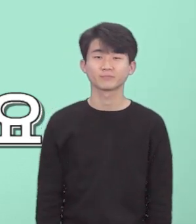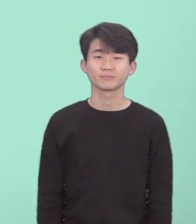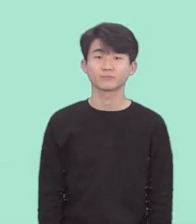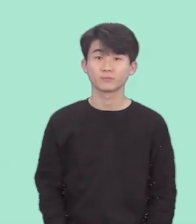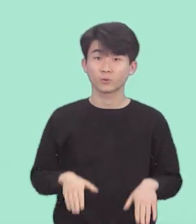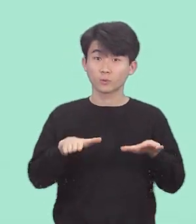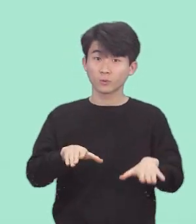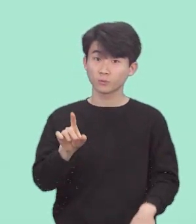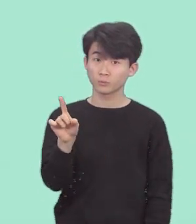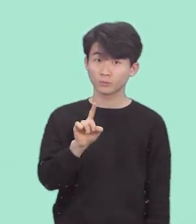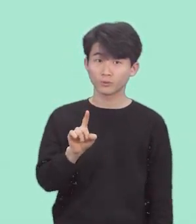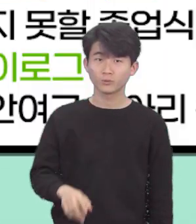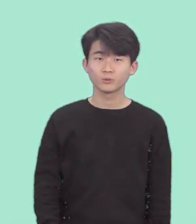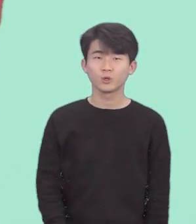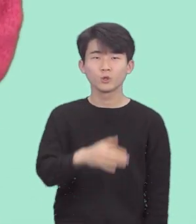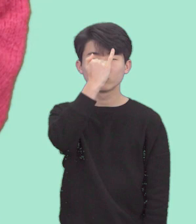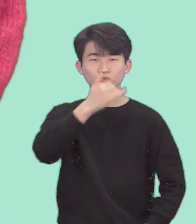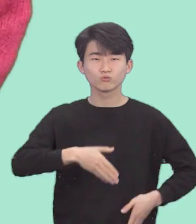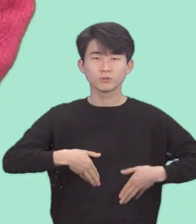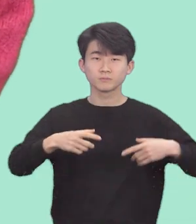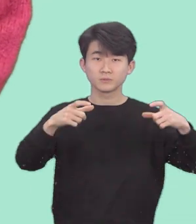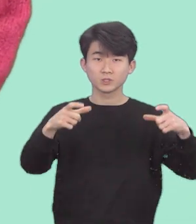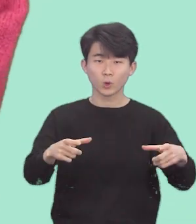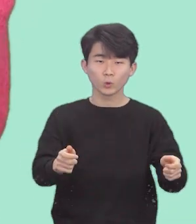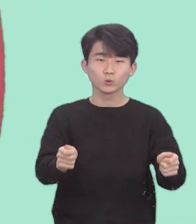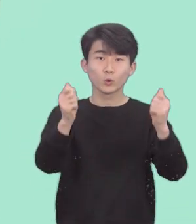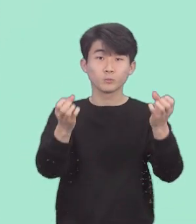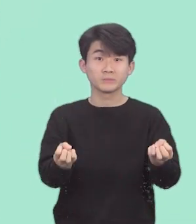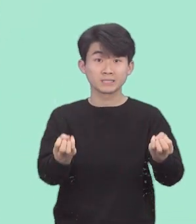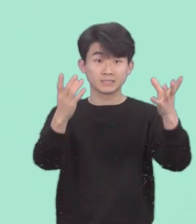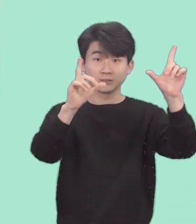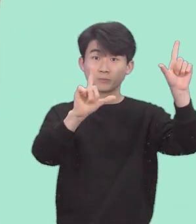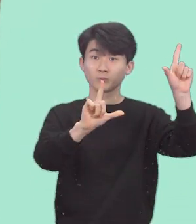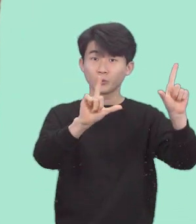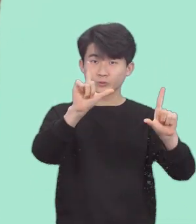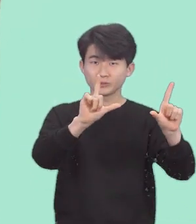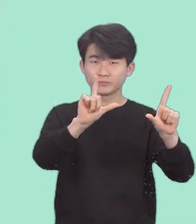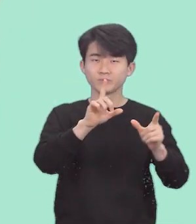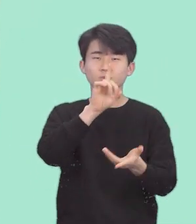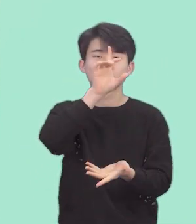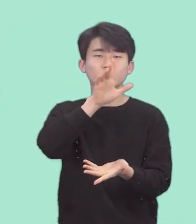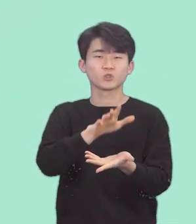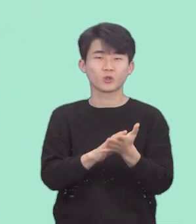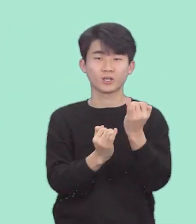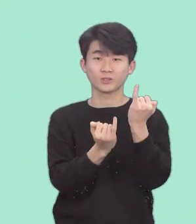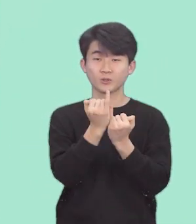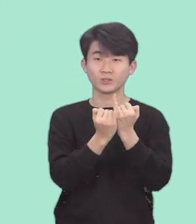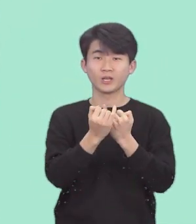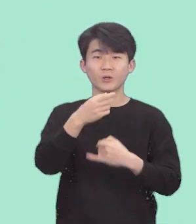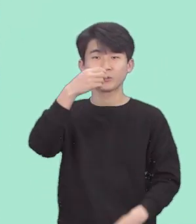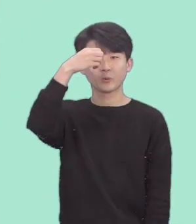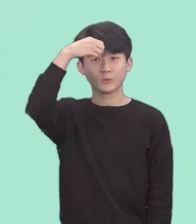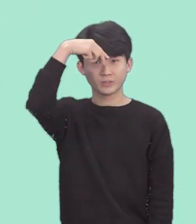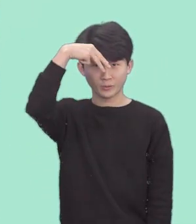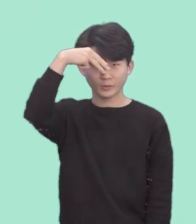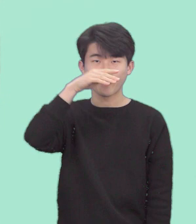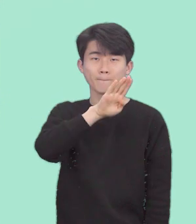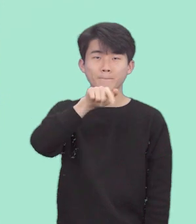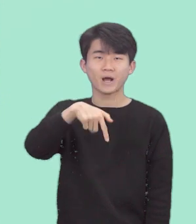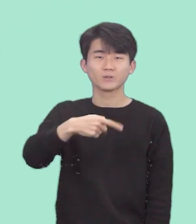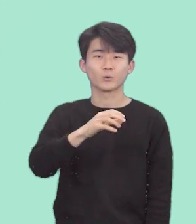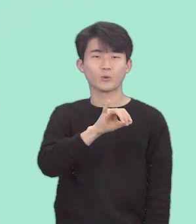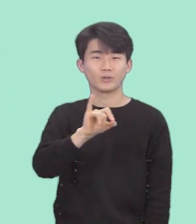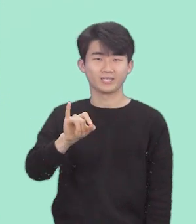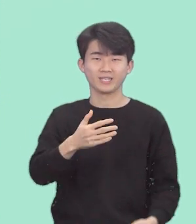어떨까요? 충남 에듀이슈는요, 충남 지역 곳곳에서 진행된 잊지 못할 졸업식 풍경과 천안여고